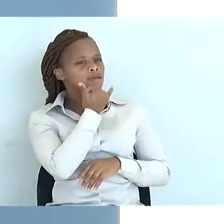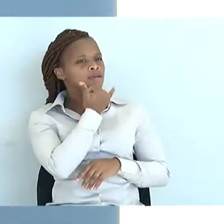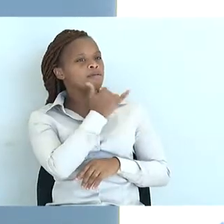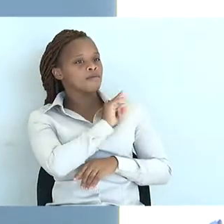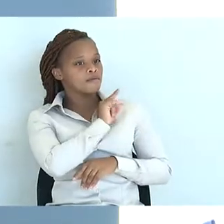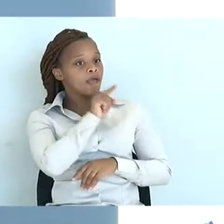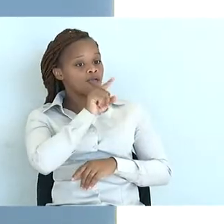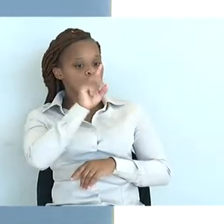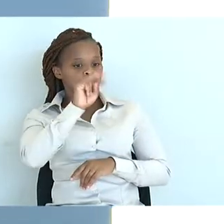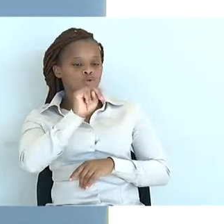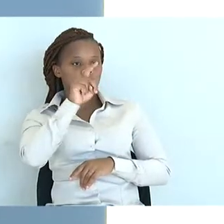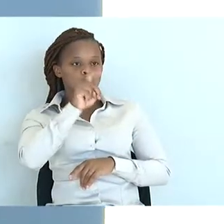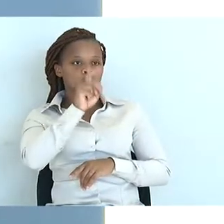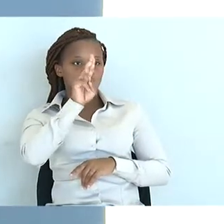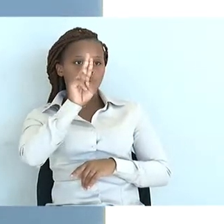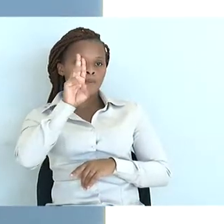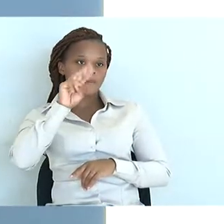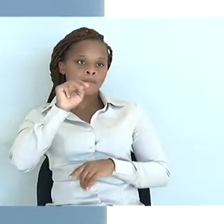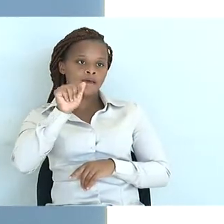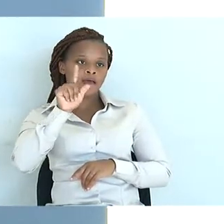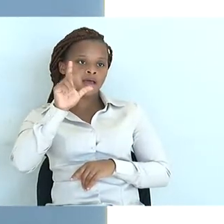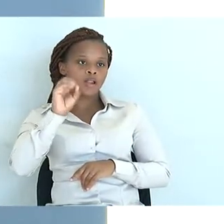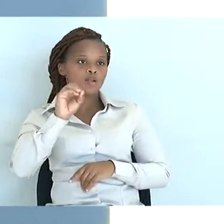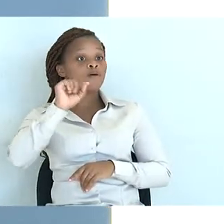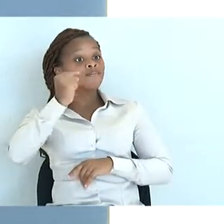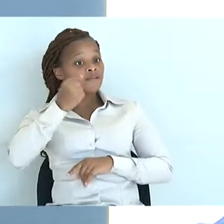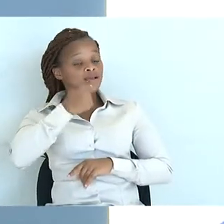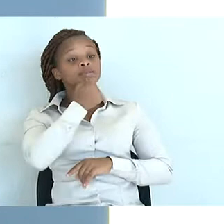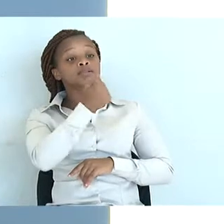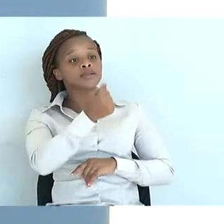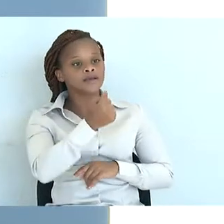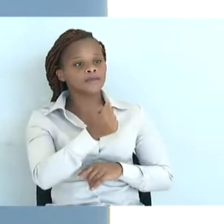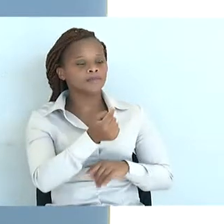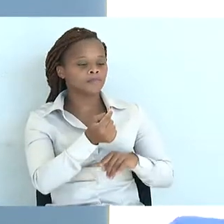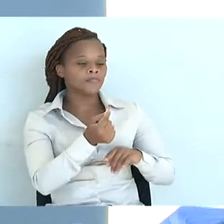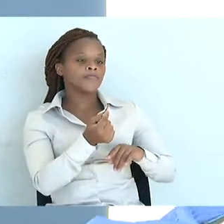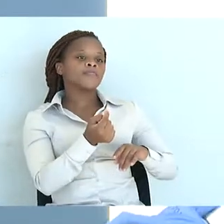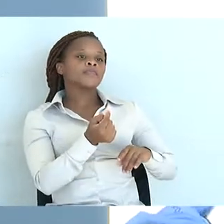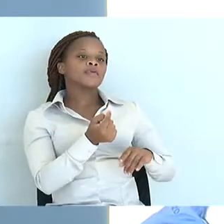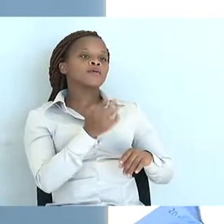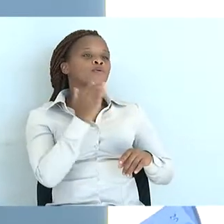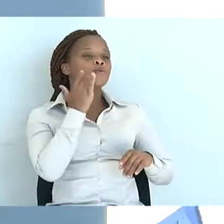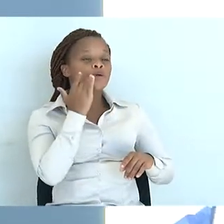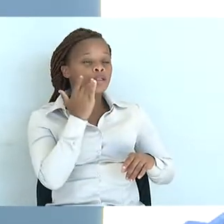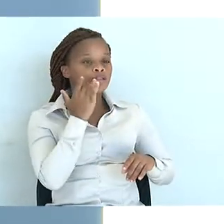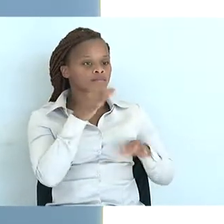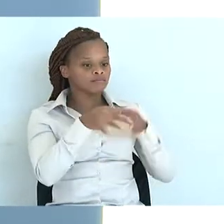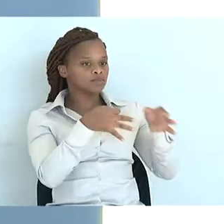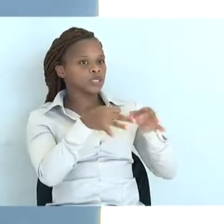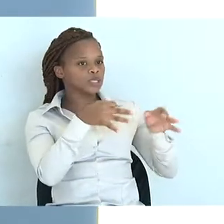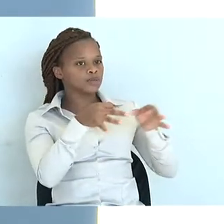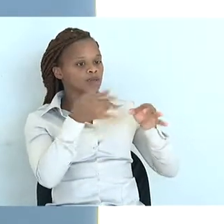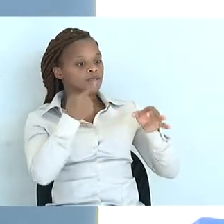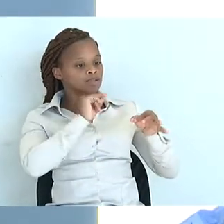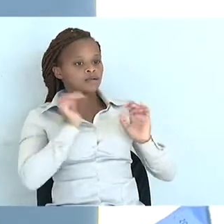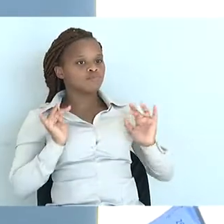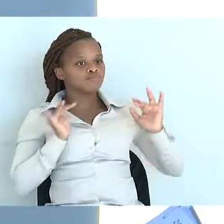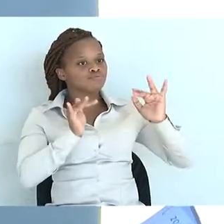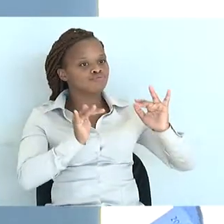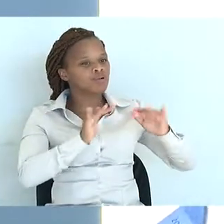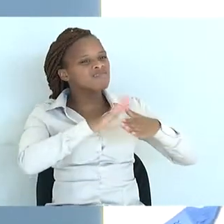nje othe uma esachaza injongo esilethile lana